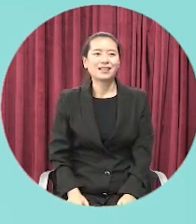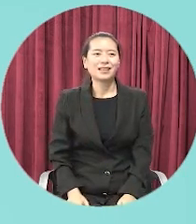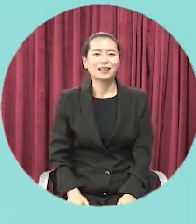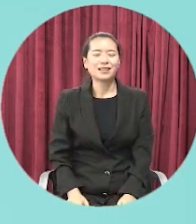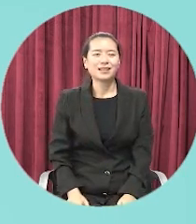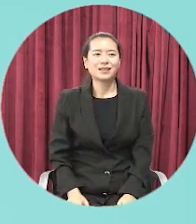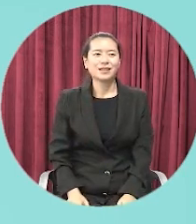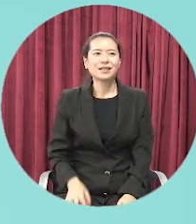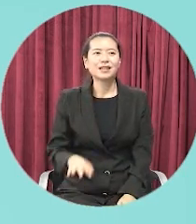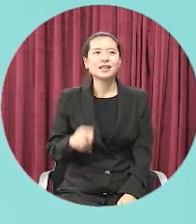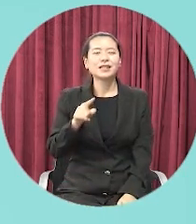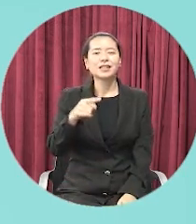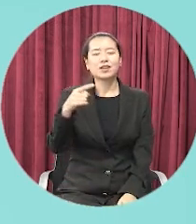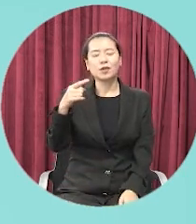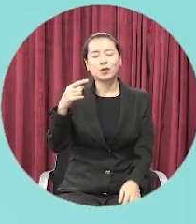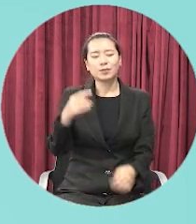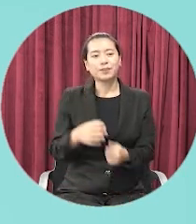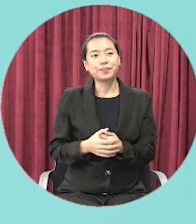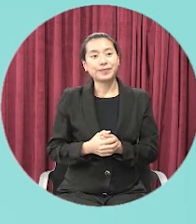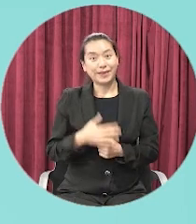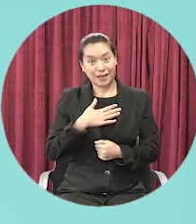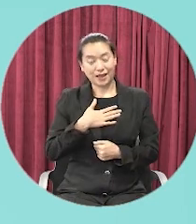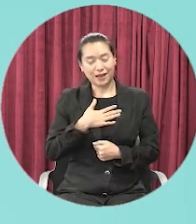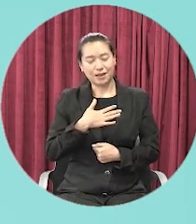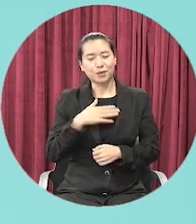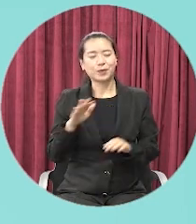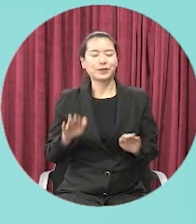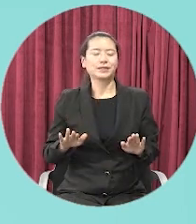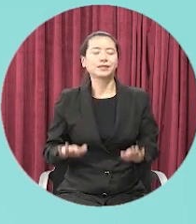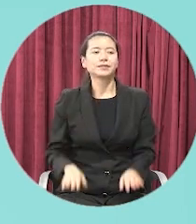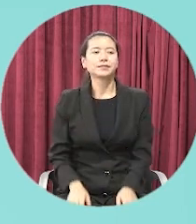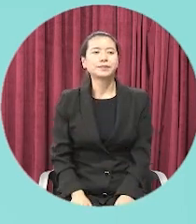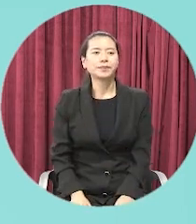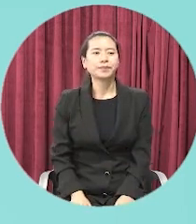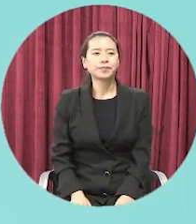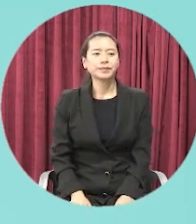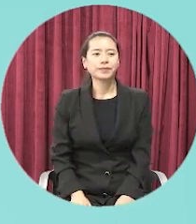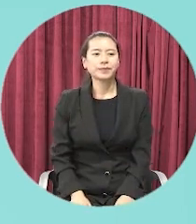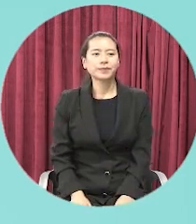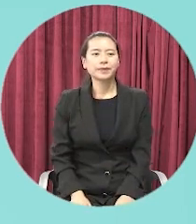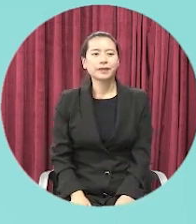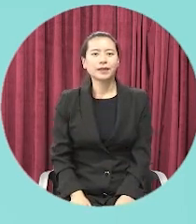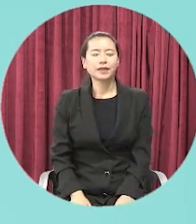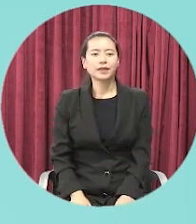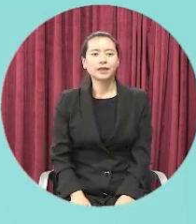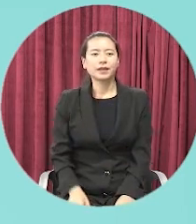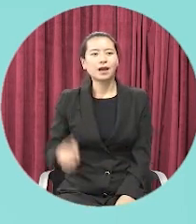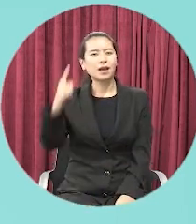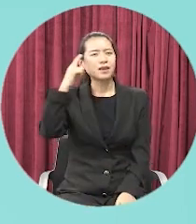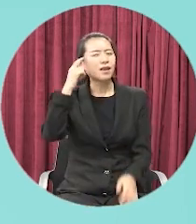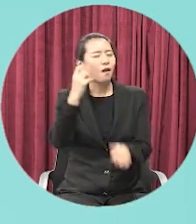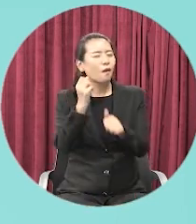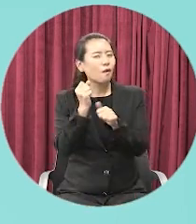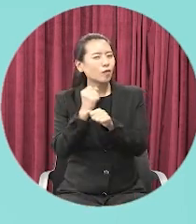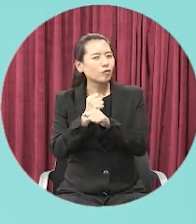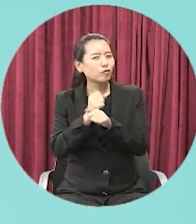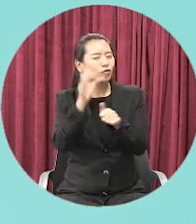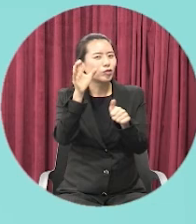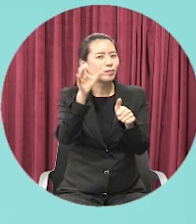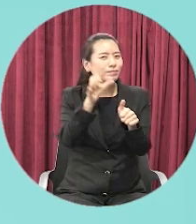잘 연구가 구요 제가 오늘 이 용역을 발주한 연구소 의